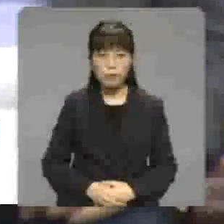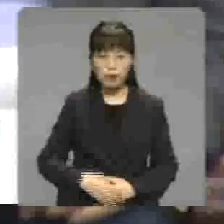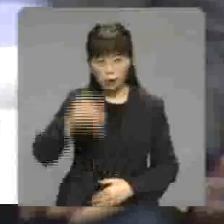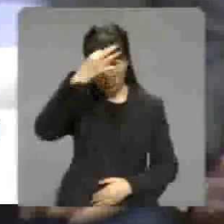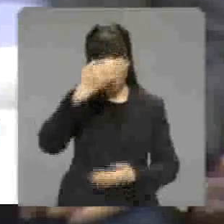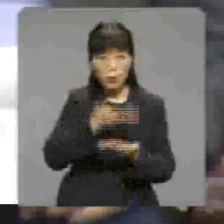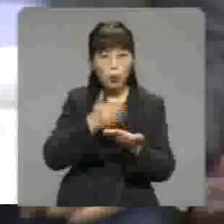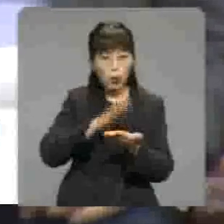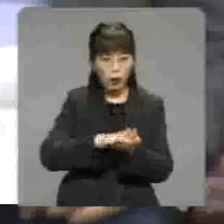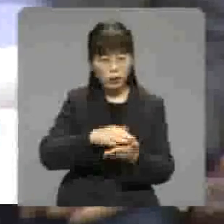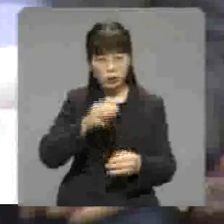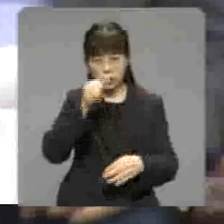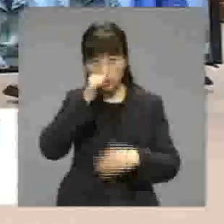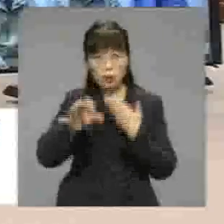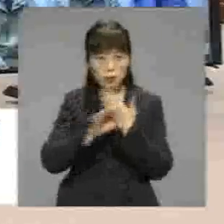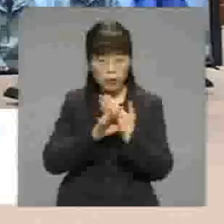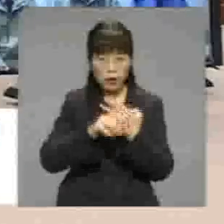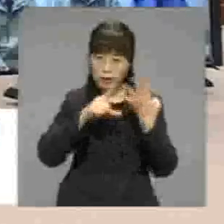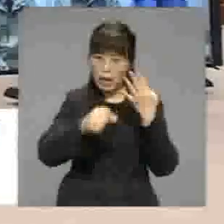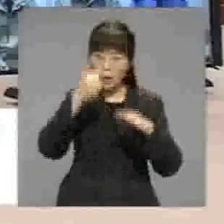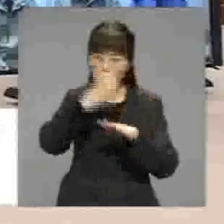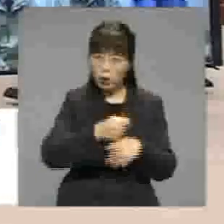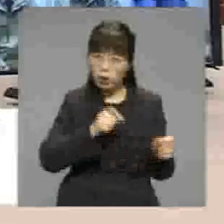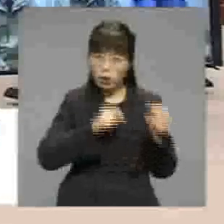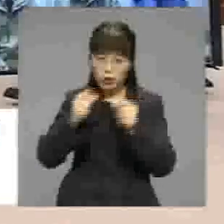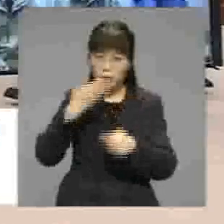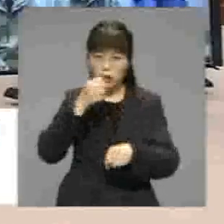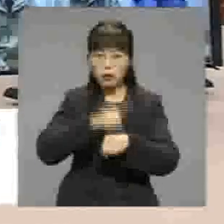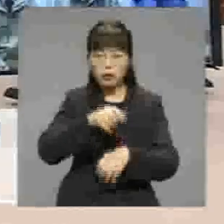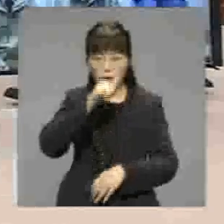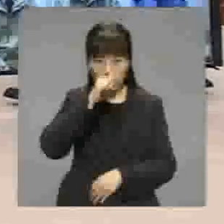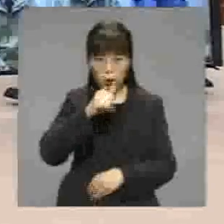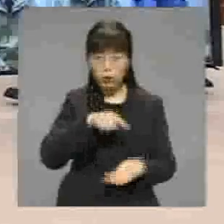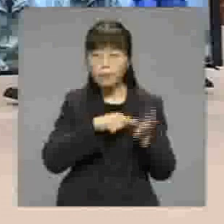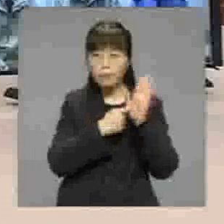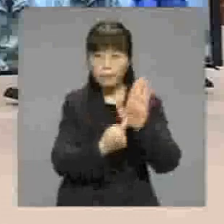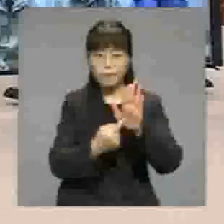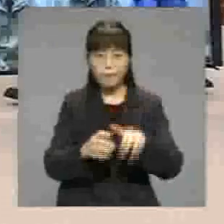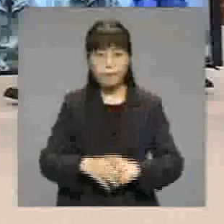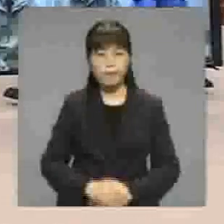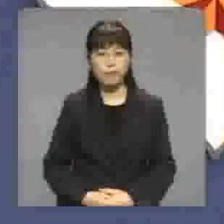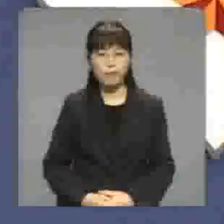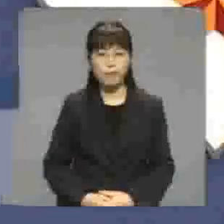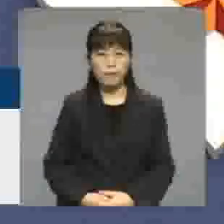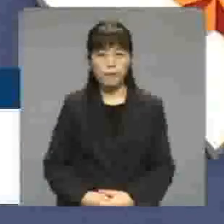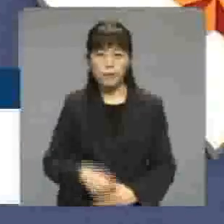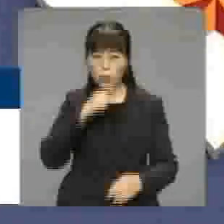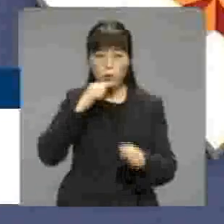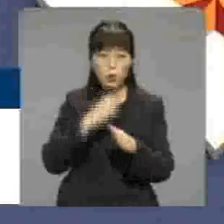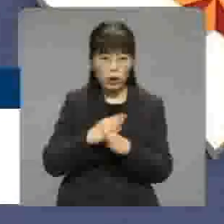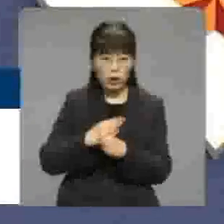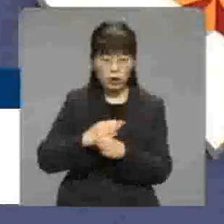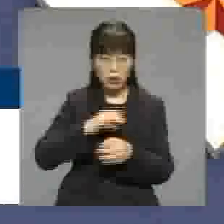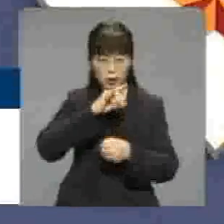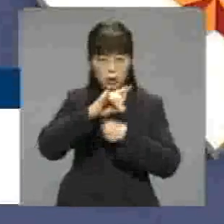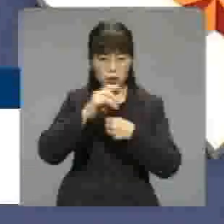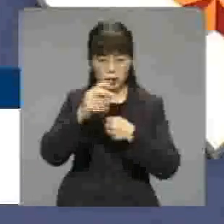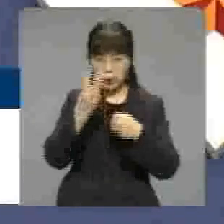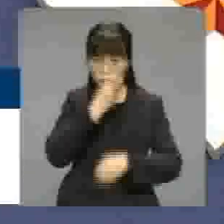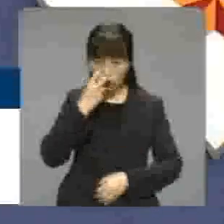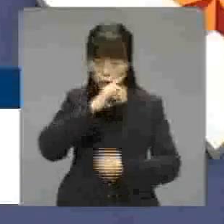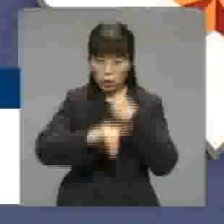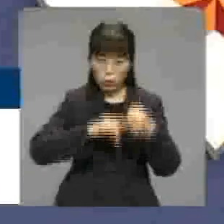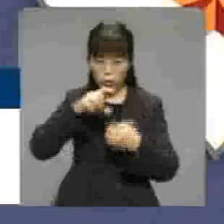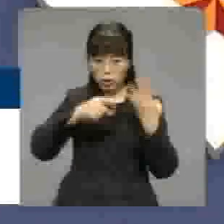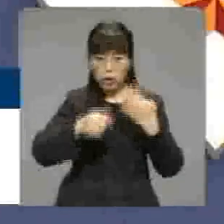기술적 보안이 더 있다면 이달말로 미뤄질 여지도 있다고 덧붙였습니다 북한이 정성을 4월